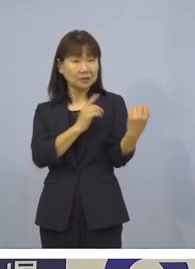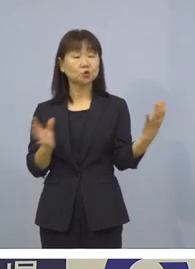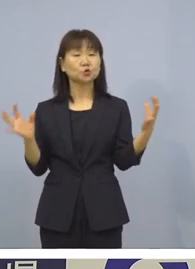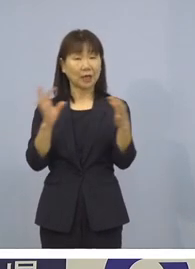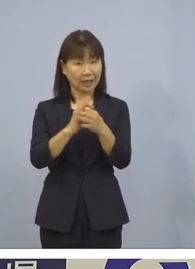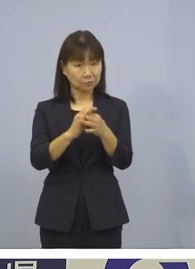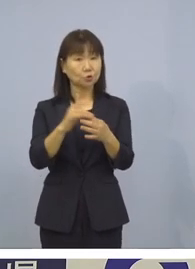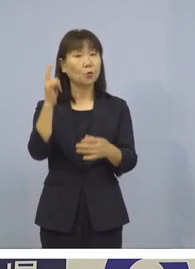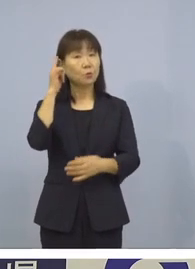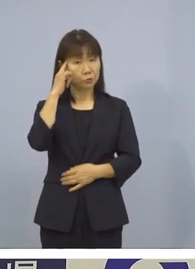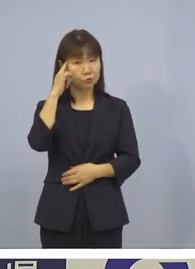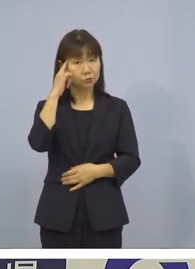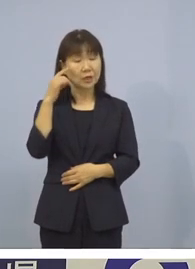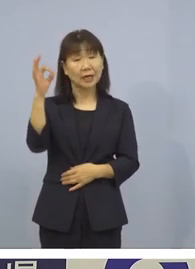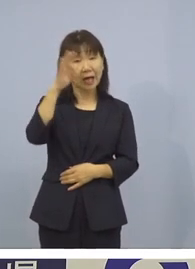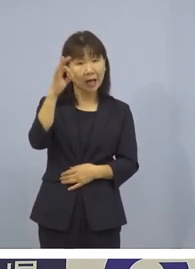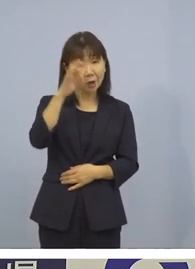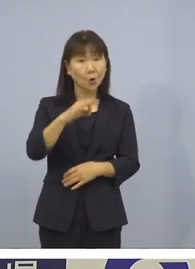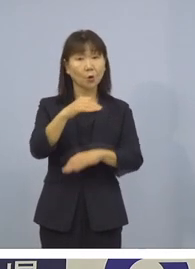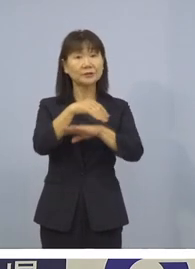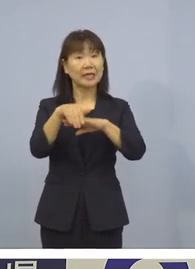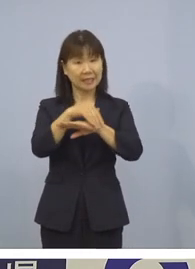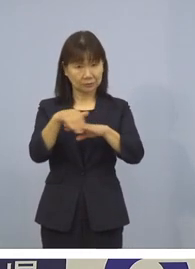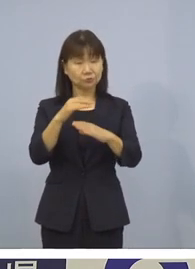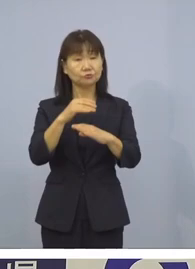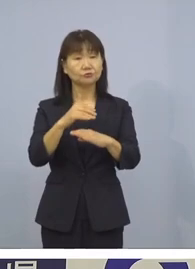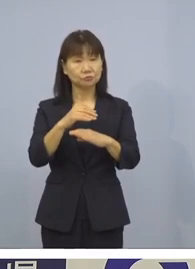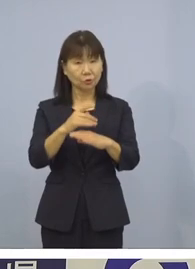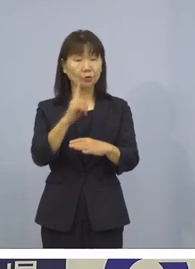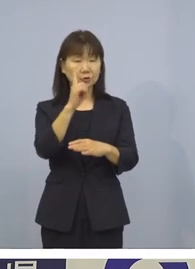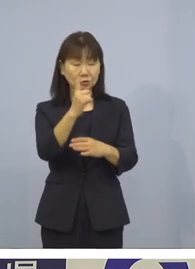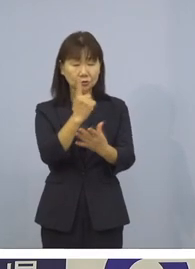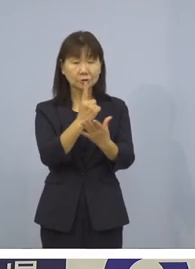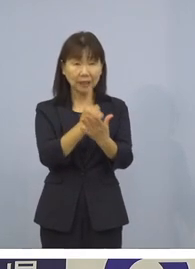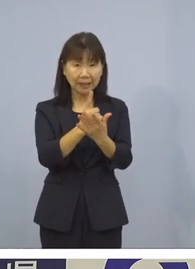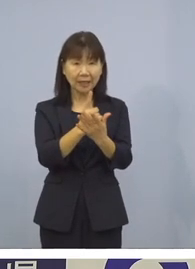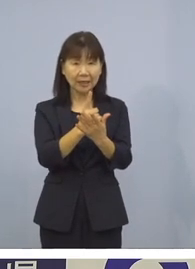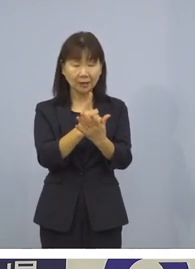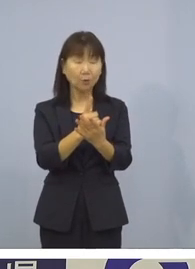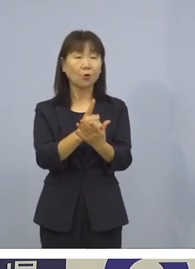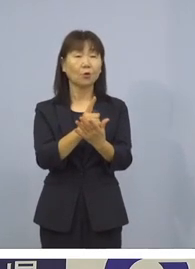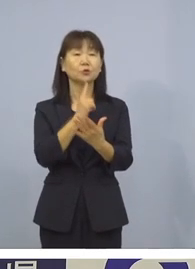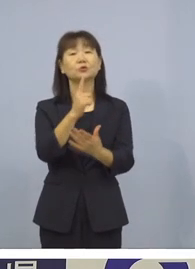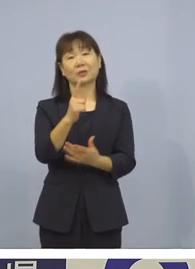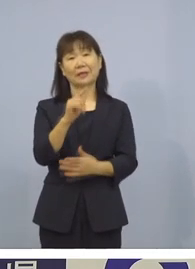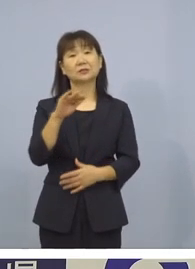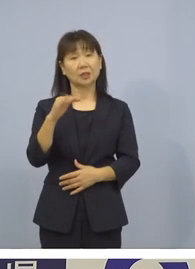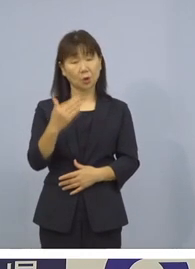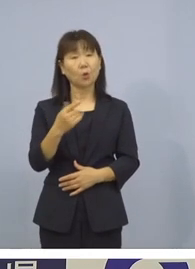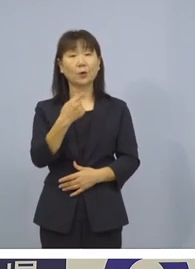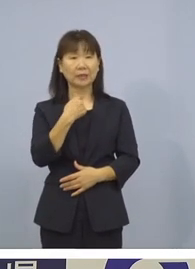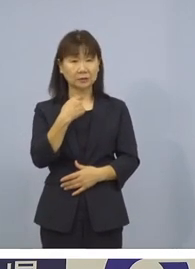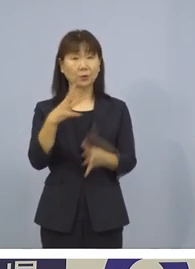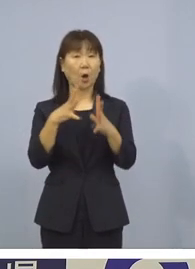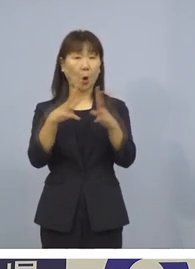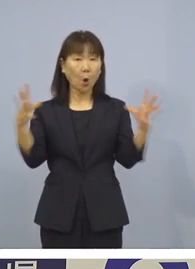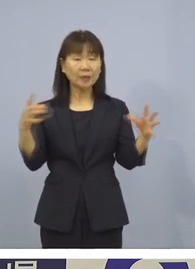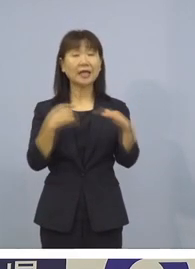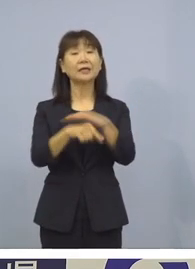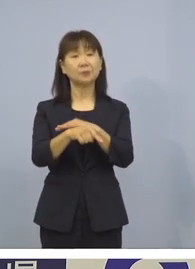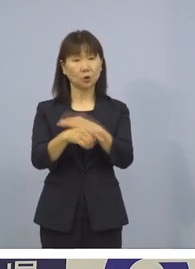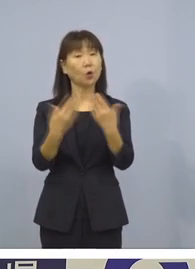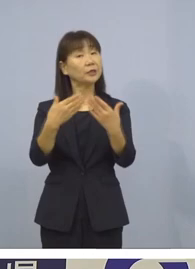て、実は観光戦略という一つの断面を切り取ってますが、私は実はそういう大きな意味での開かれ